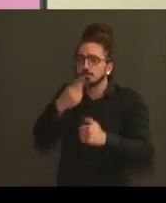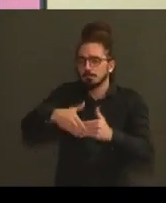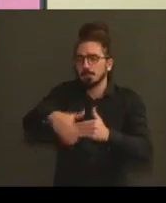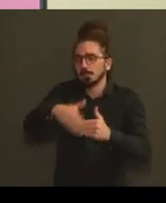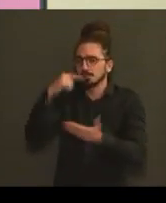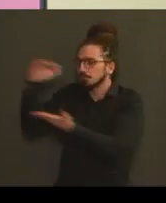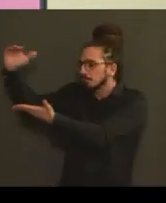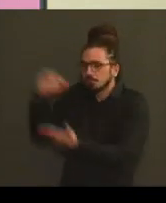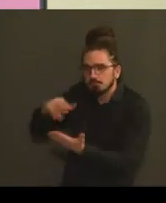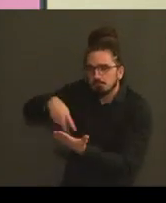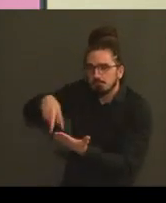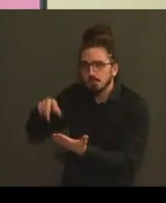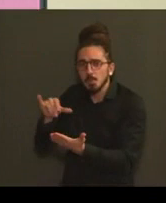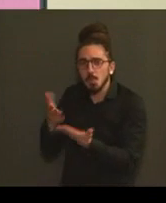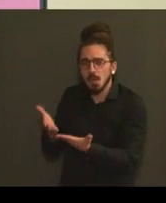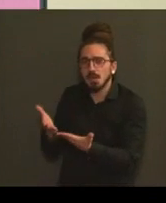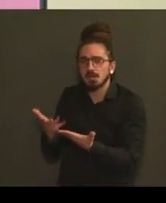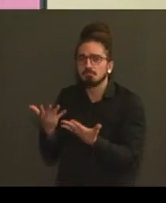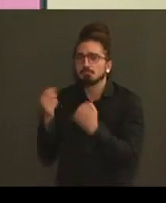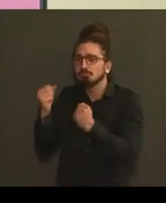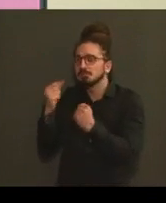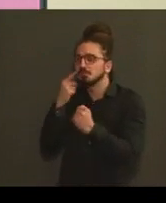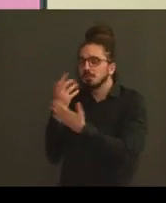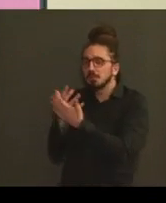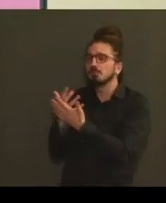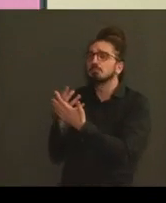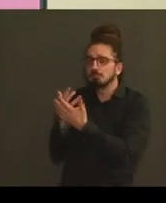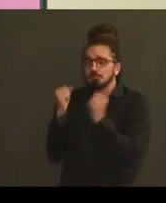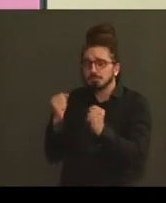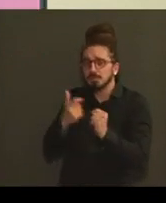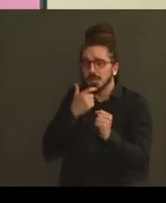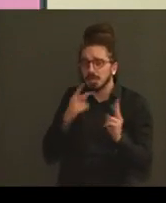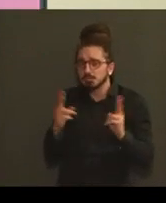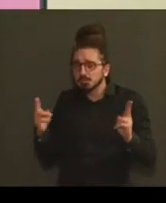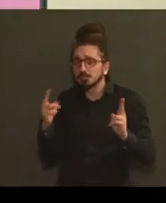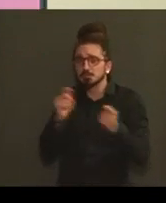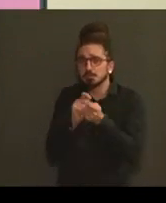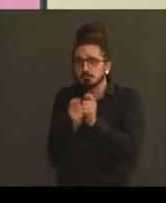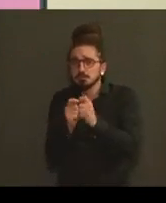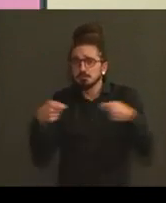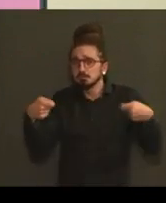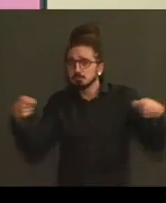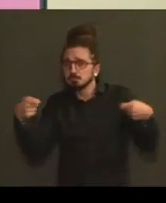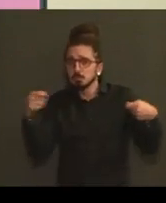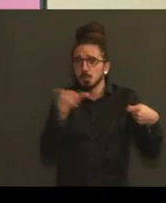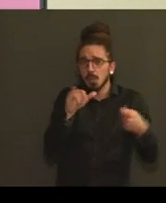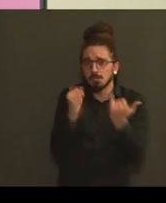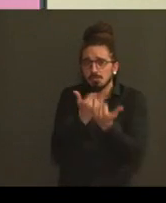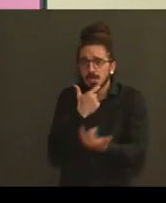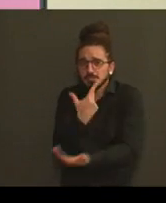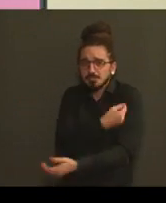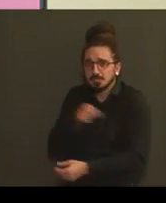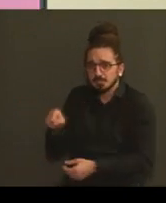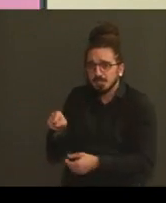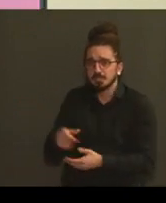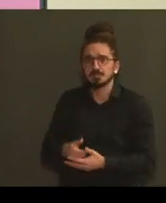sûr, notre position à ce moment-là. Il faut souligner que des structures comme l'Organisation mondiale de la santé